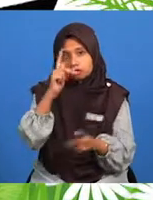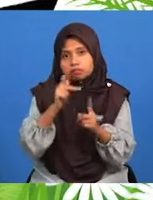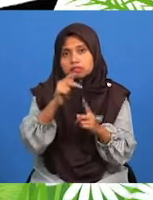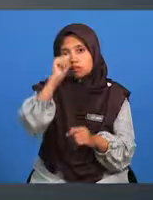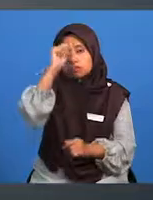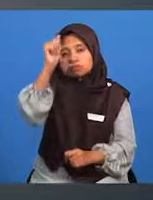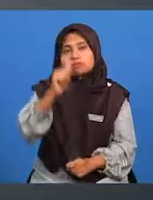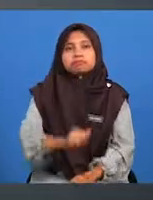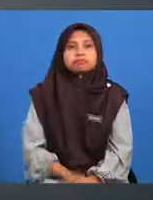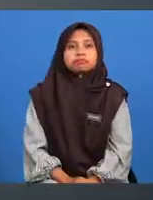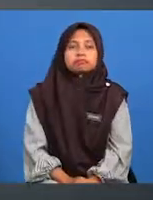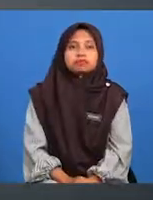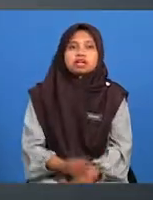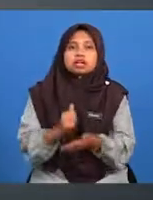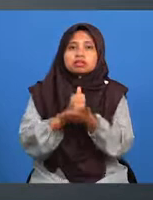Taala.